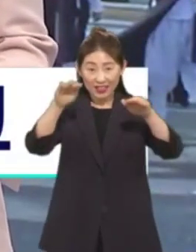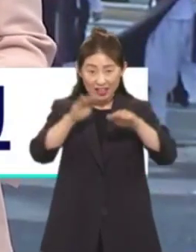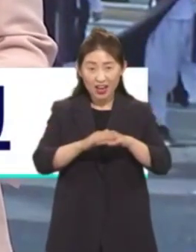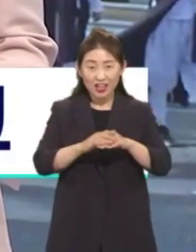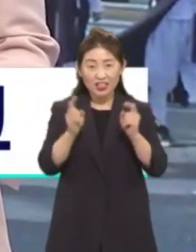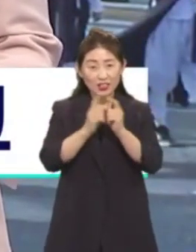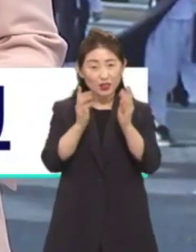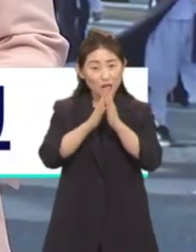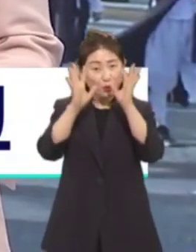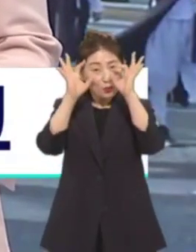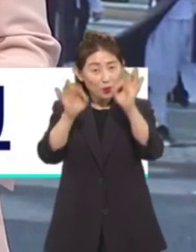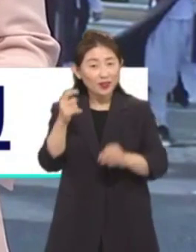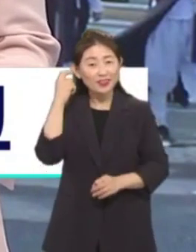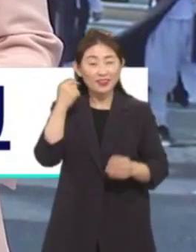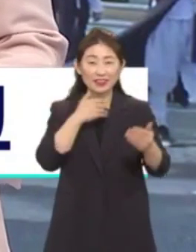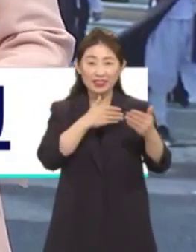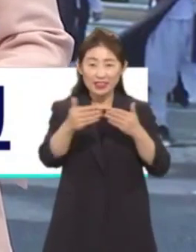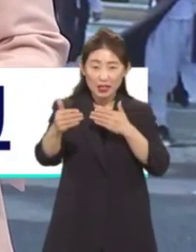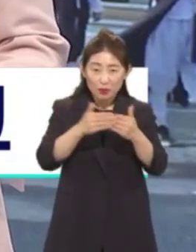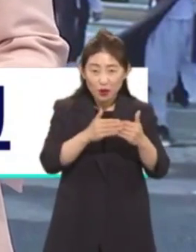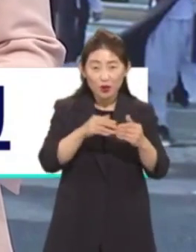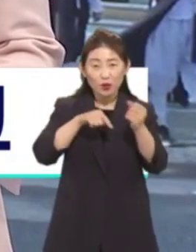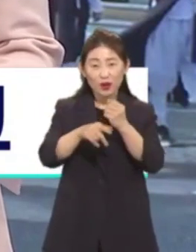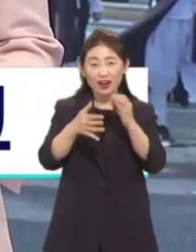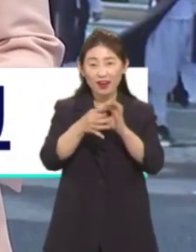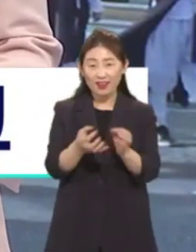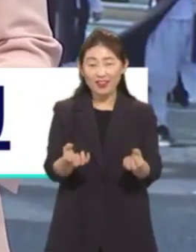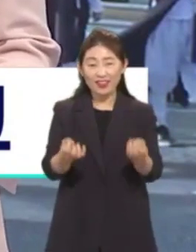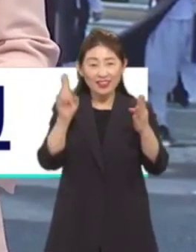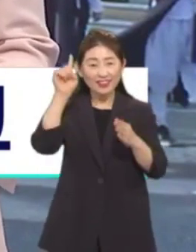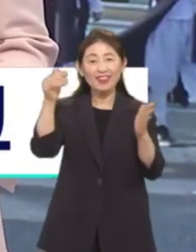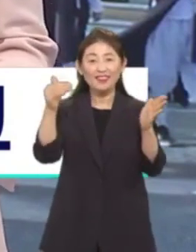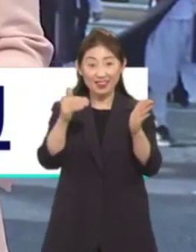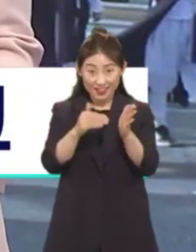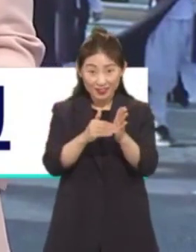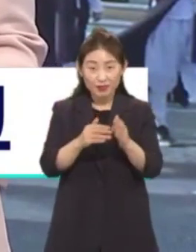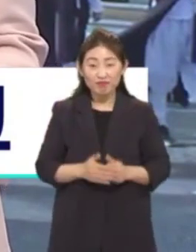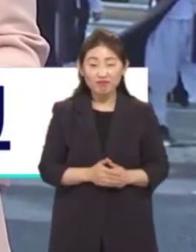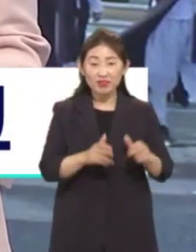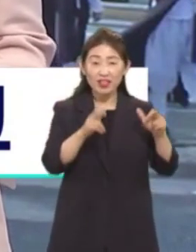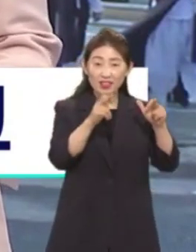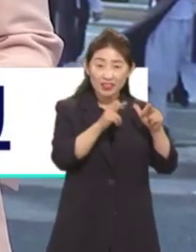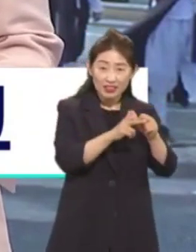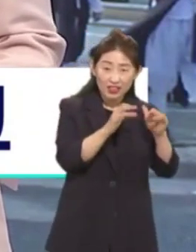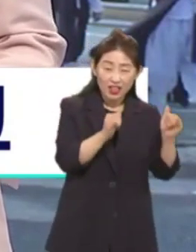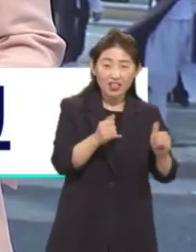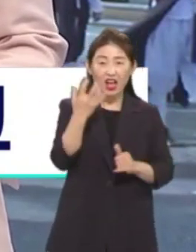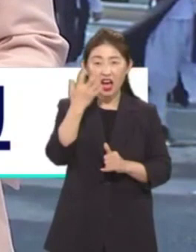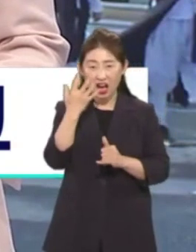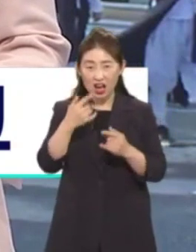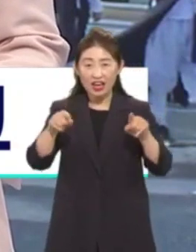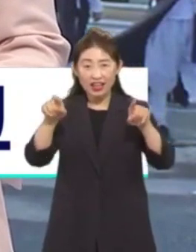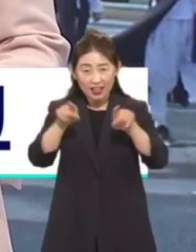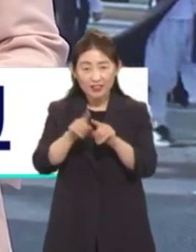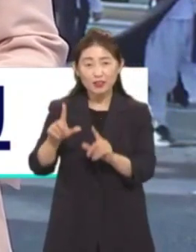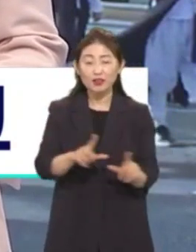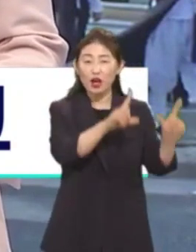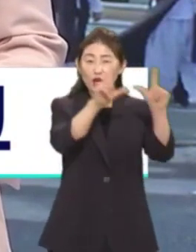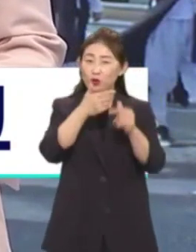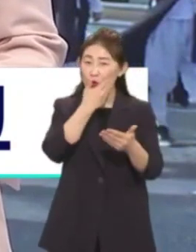국립중앙과학관에서는 직접 보고 듣고 체험하는 대규모 과학 행사가 내일까지 펼쳐집니다. 또 장애인과 비장애인이 더불어